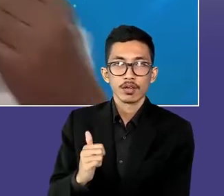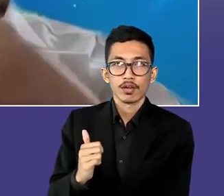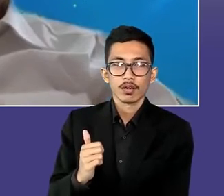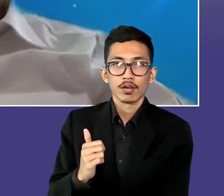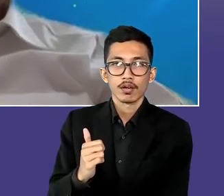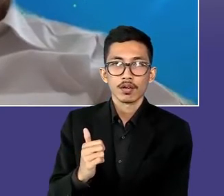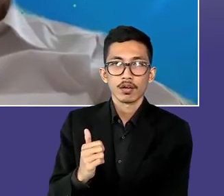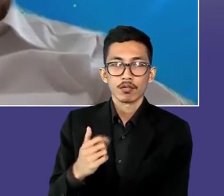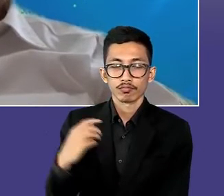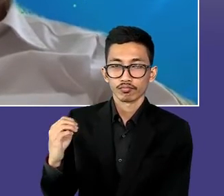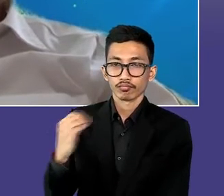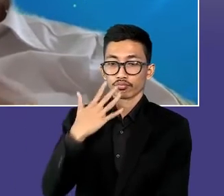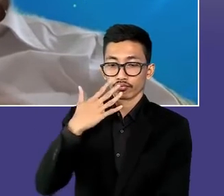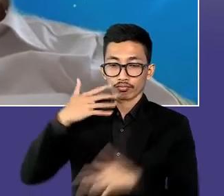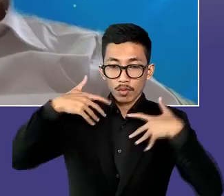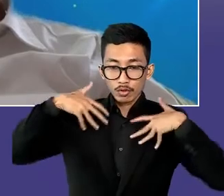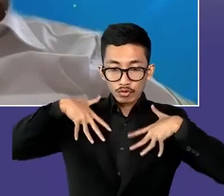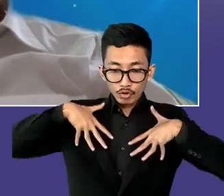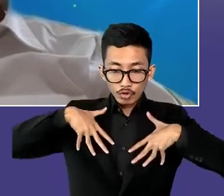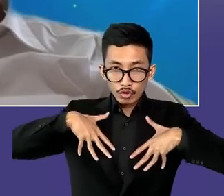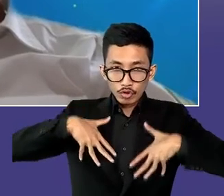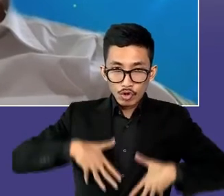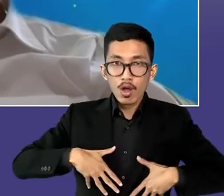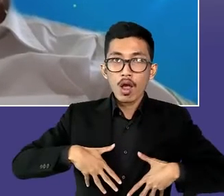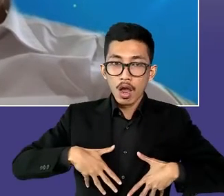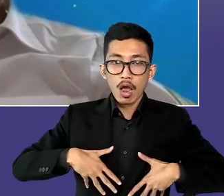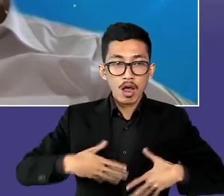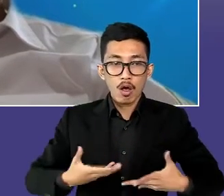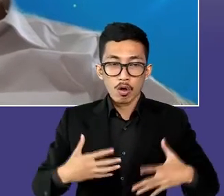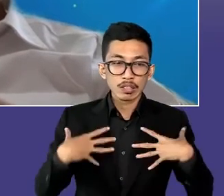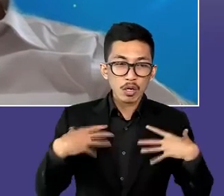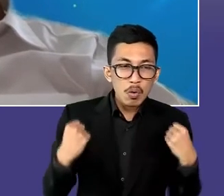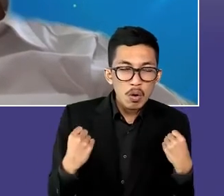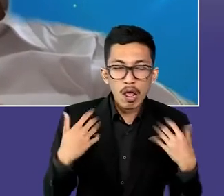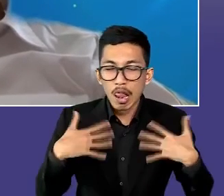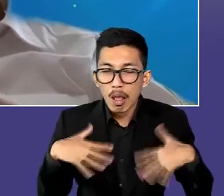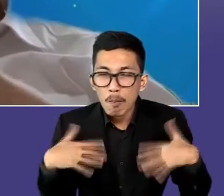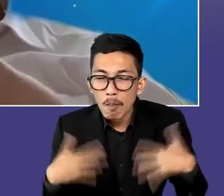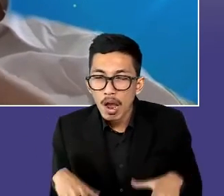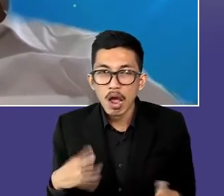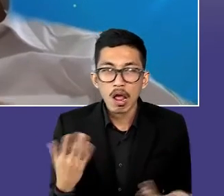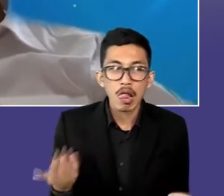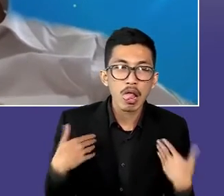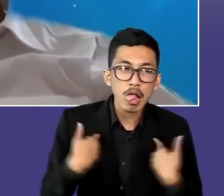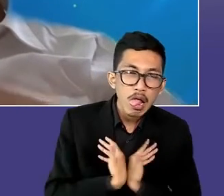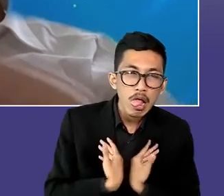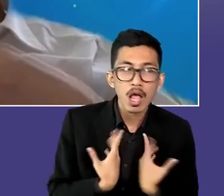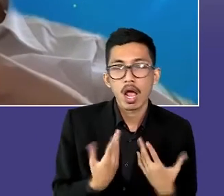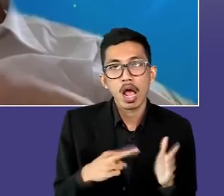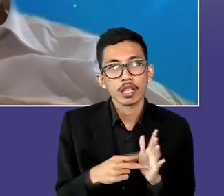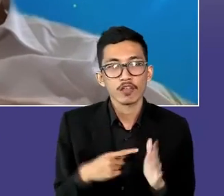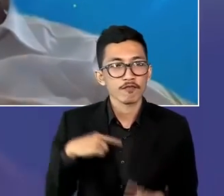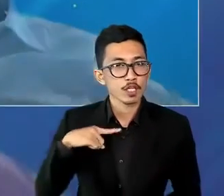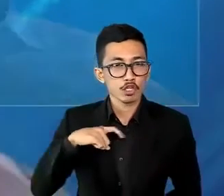kalau dia masuk ke dalam tubuh kita, kalau pertahanan daya tubuh kita jelek, maka mau tidak mau virus itu